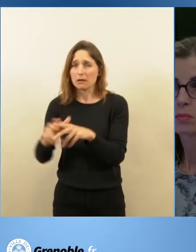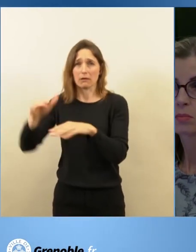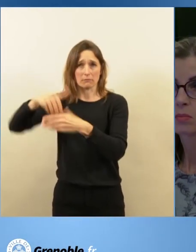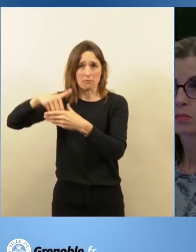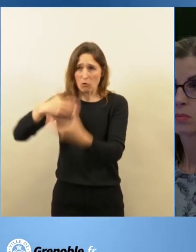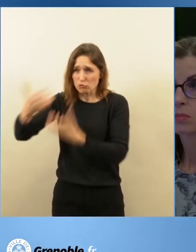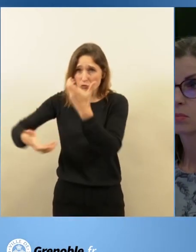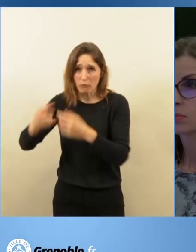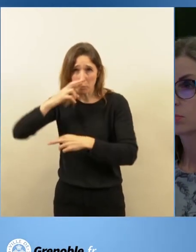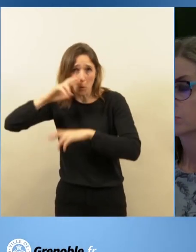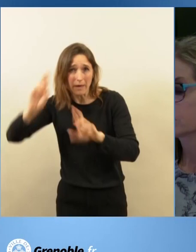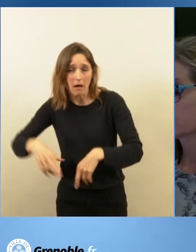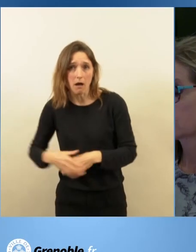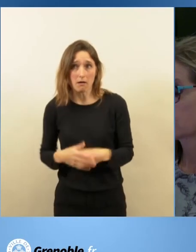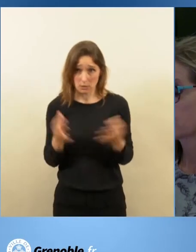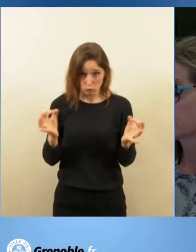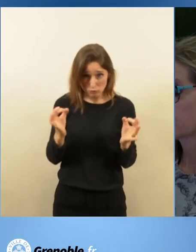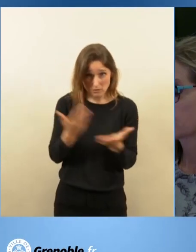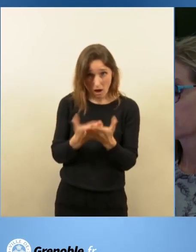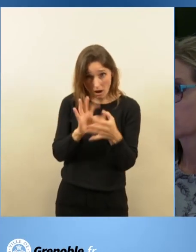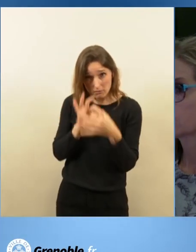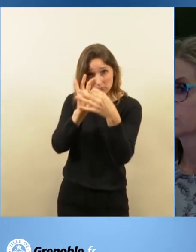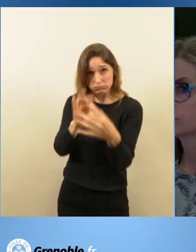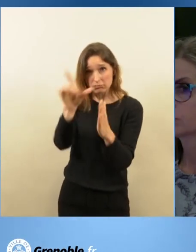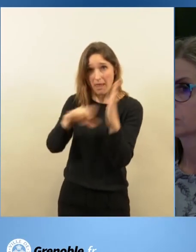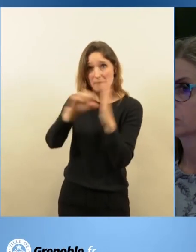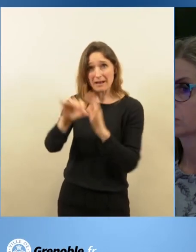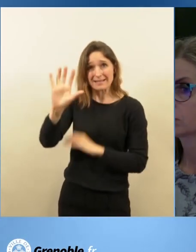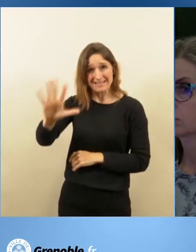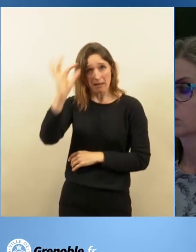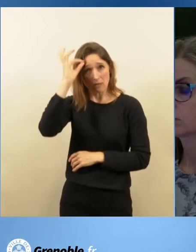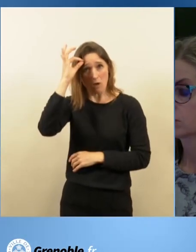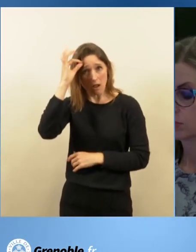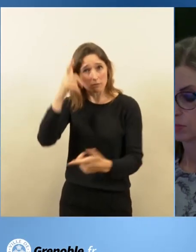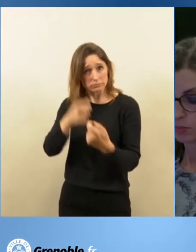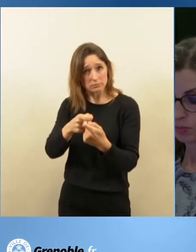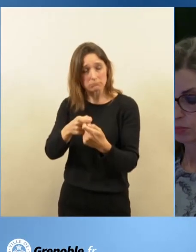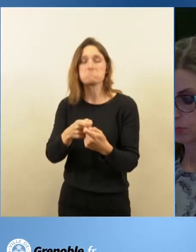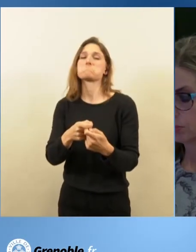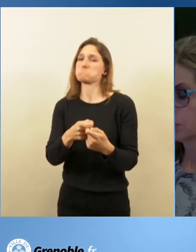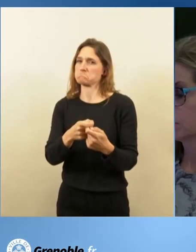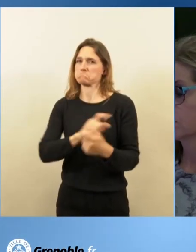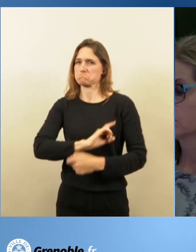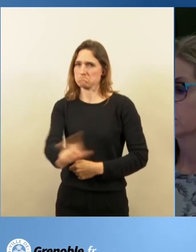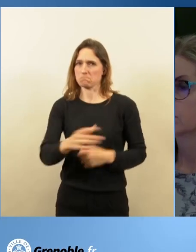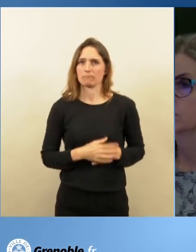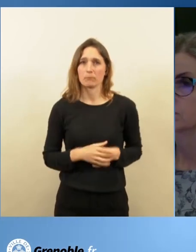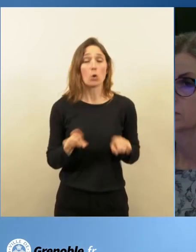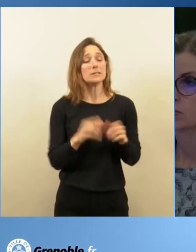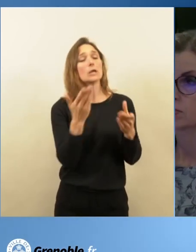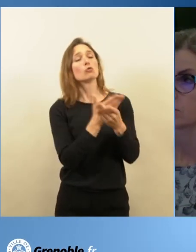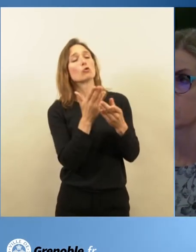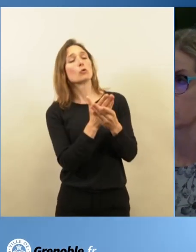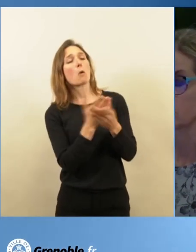vous souhaitez obtenir alors dans ce document il est également question d'un plancher social pour